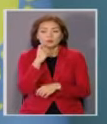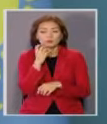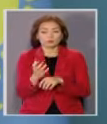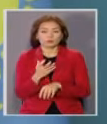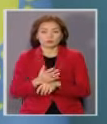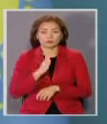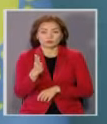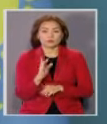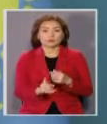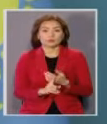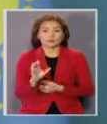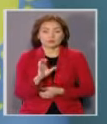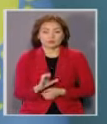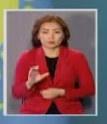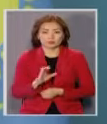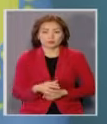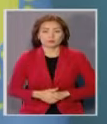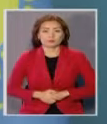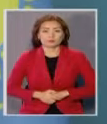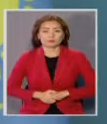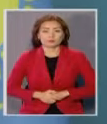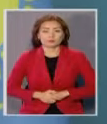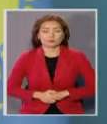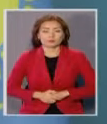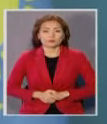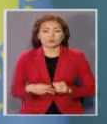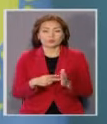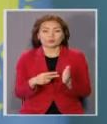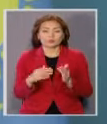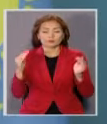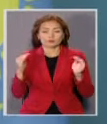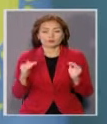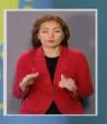болады. Сондықтан 42 айынан бастап біздің ойымызша бұл